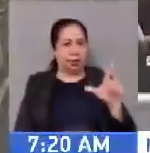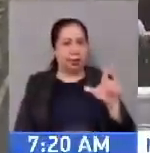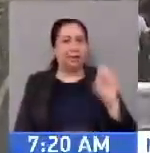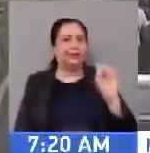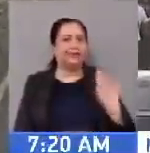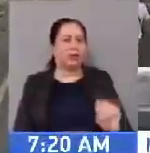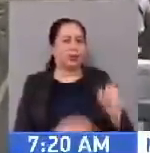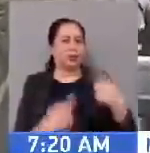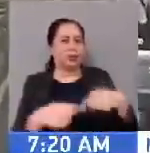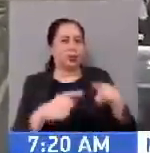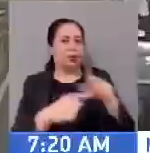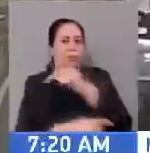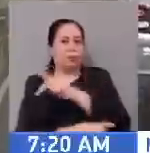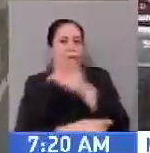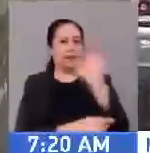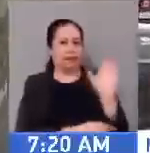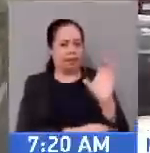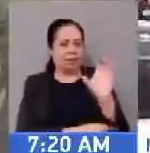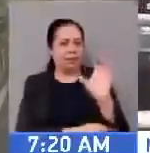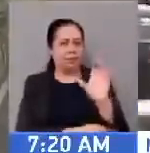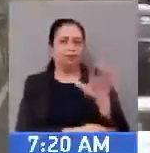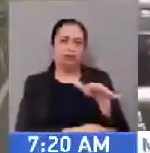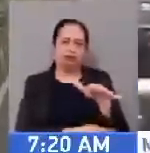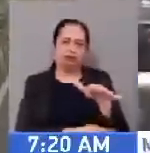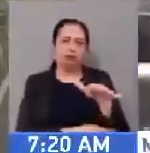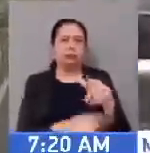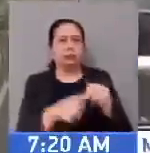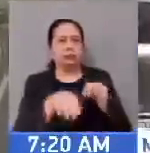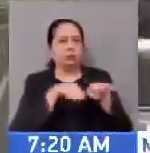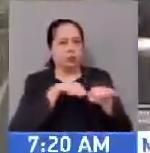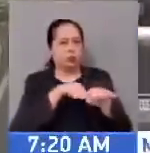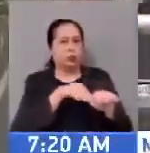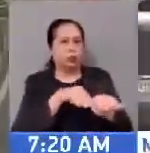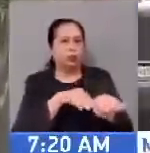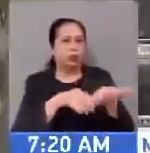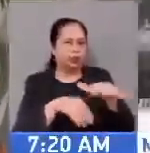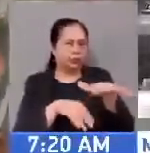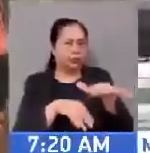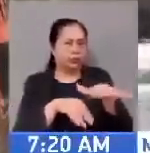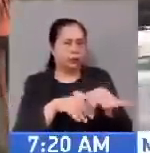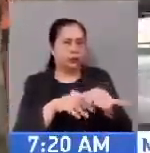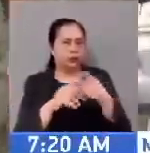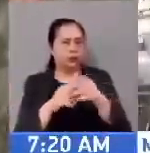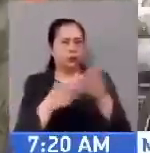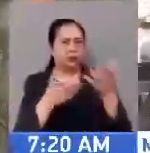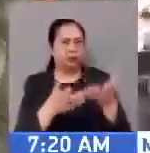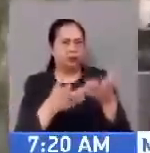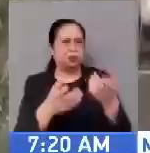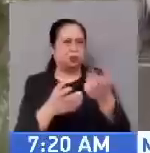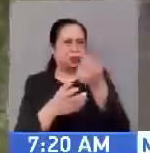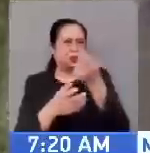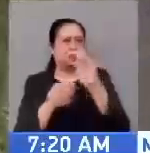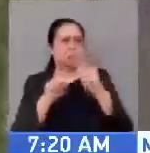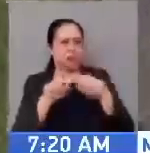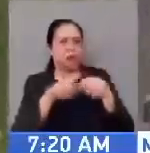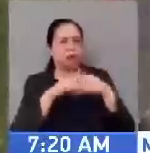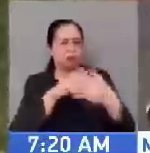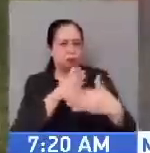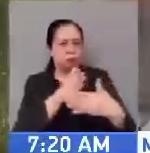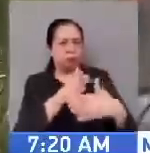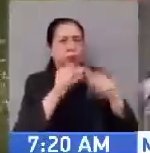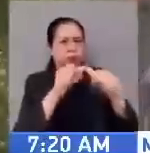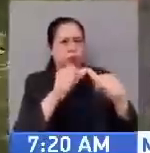Pasay. Moderate po ang dali ng trapiko. Katamtaman lang naman, may volume pero umuuso naman po ang mga sasakyan sa mga oras